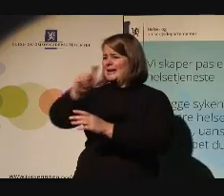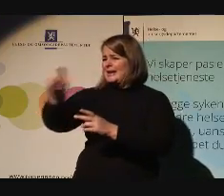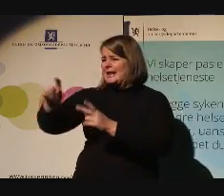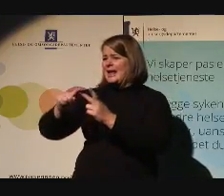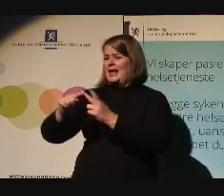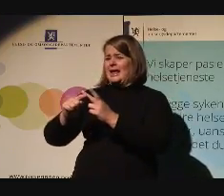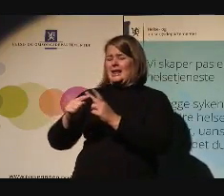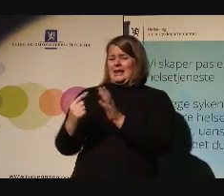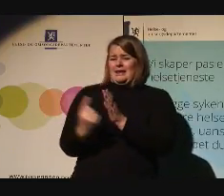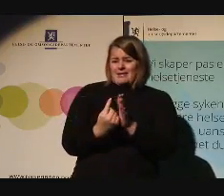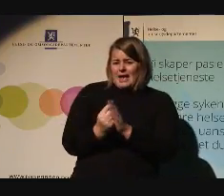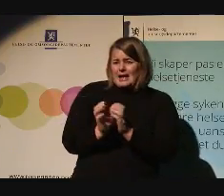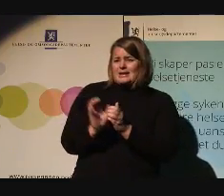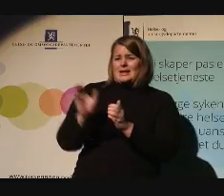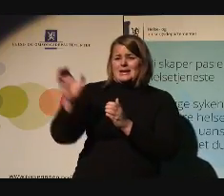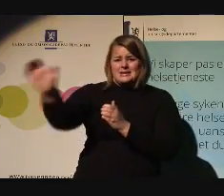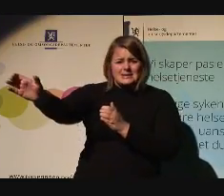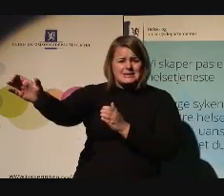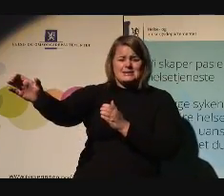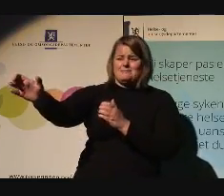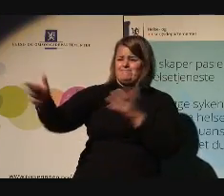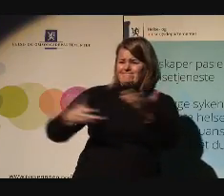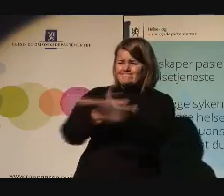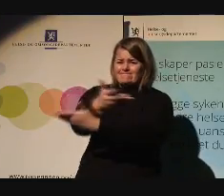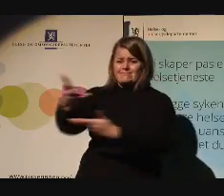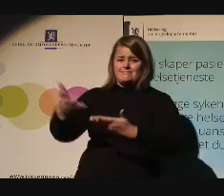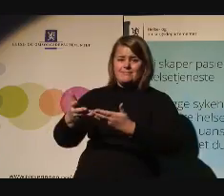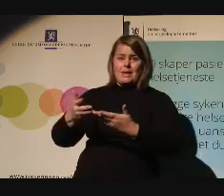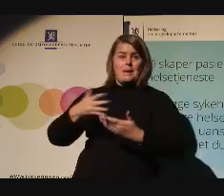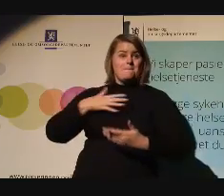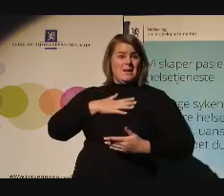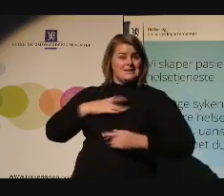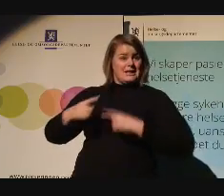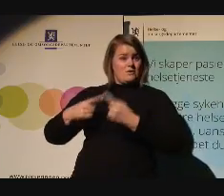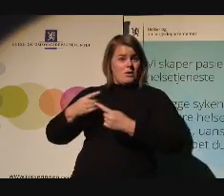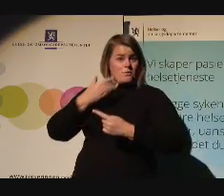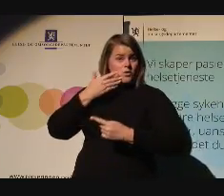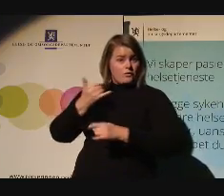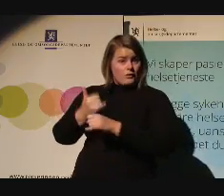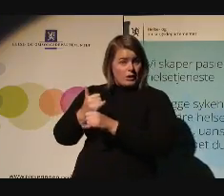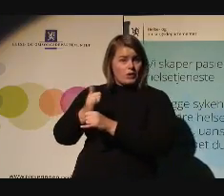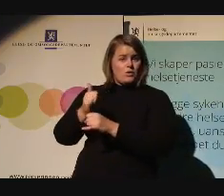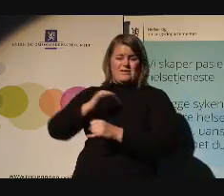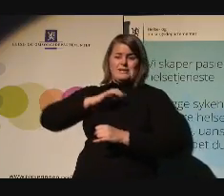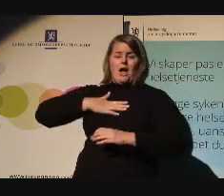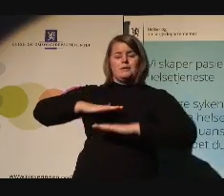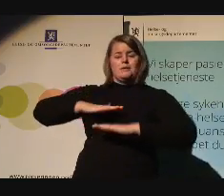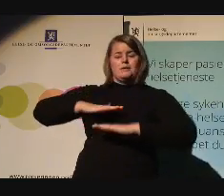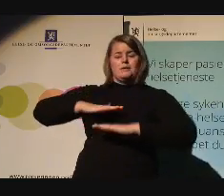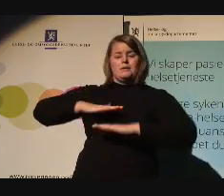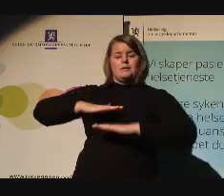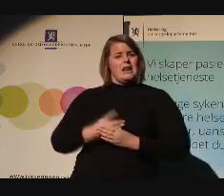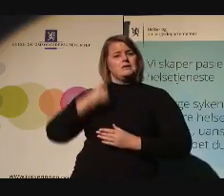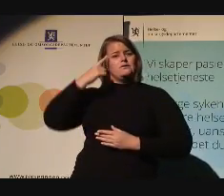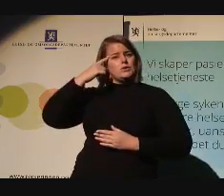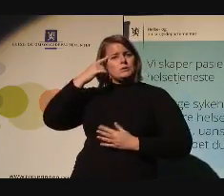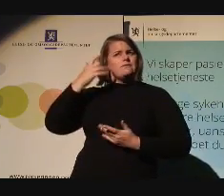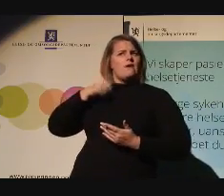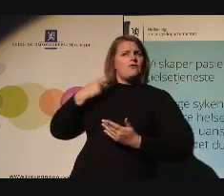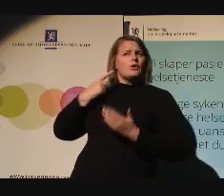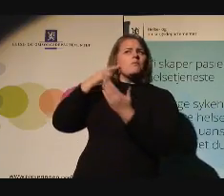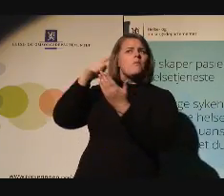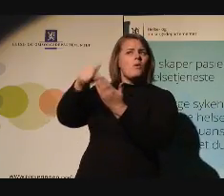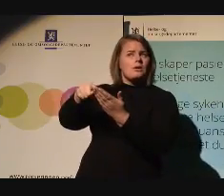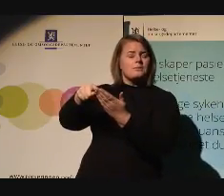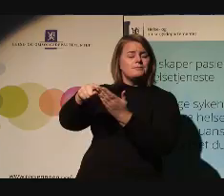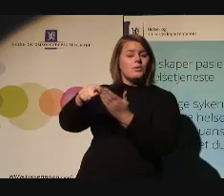internt ved Sykehuset Telemark. Et godt pasientforløp det sikres gjennom en felles forståelse av målet, og vårt mål har